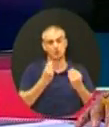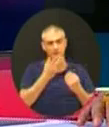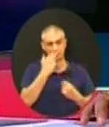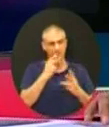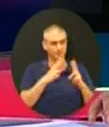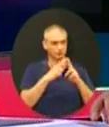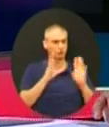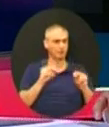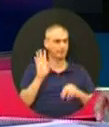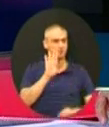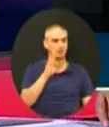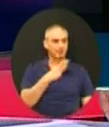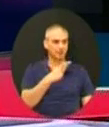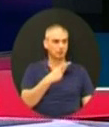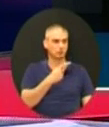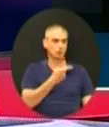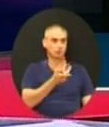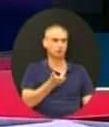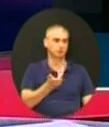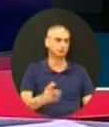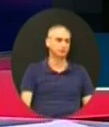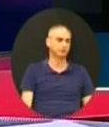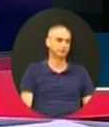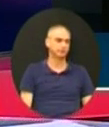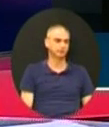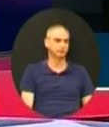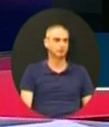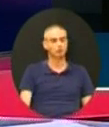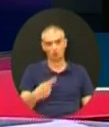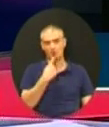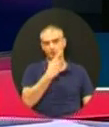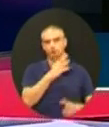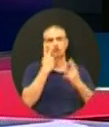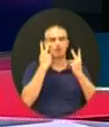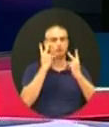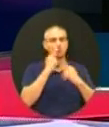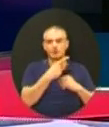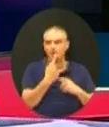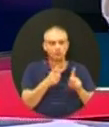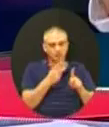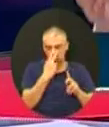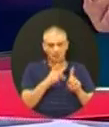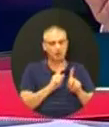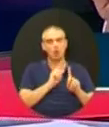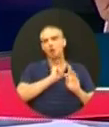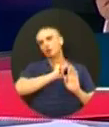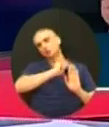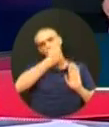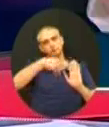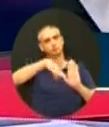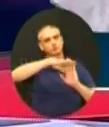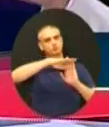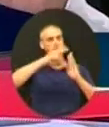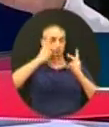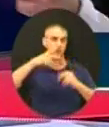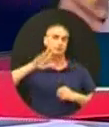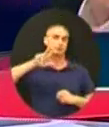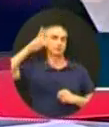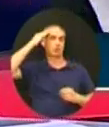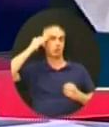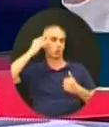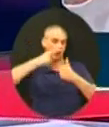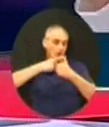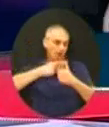שלו עם נתניהו דיבר על החשיבות, אבל זה היה נדמה כאילו זה לא בראש סדרי העדיפויות שלו. צפון קוריאה